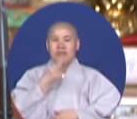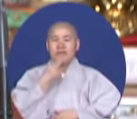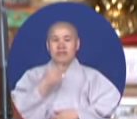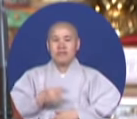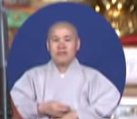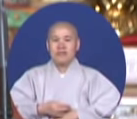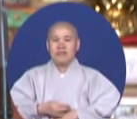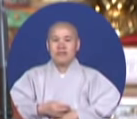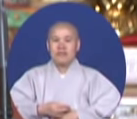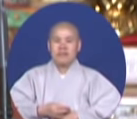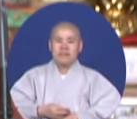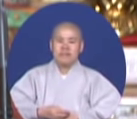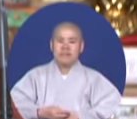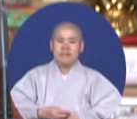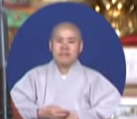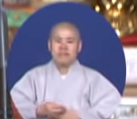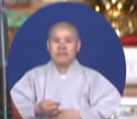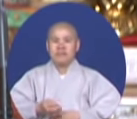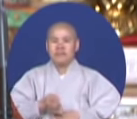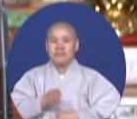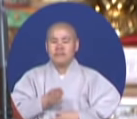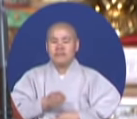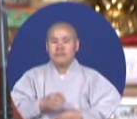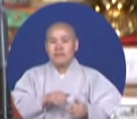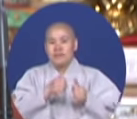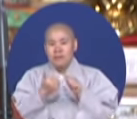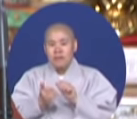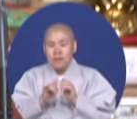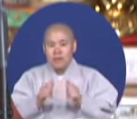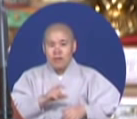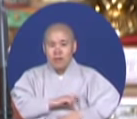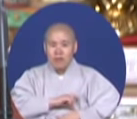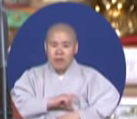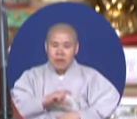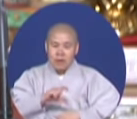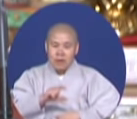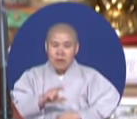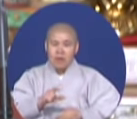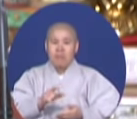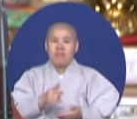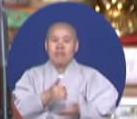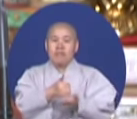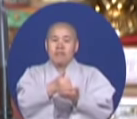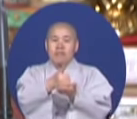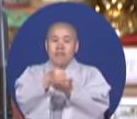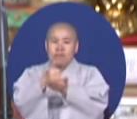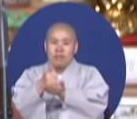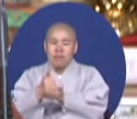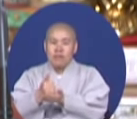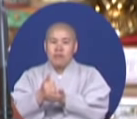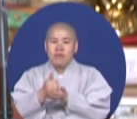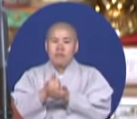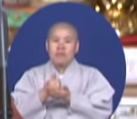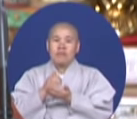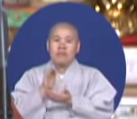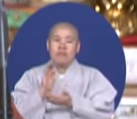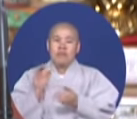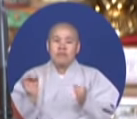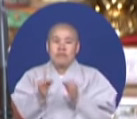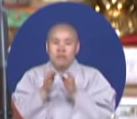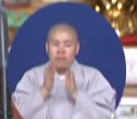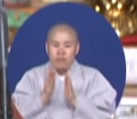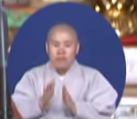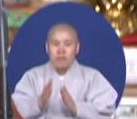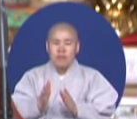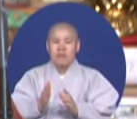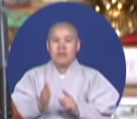아유, 딱하니 이 영가 위패를 모시는 순간에 바로 감로단에 모셔서 지금